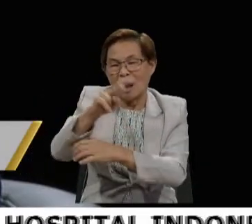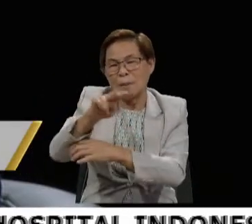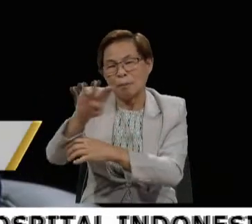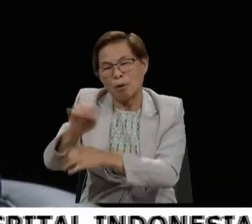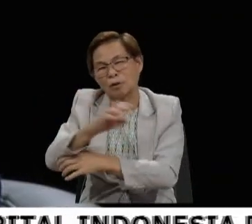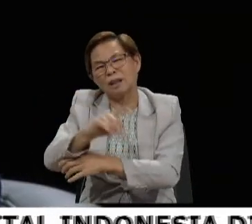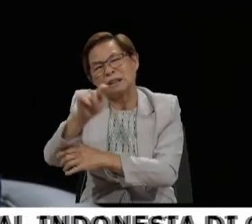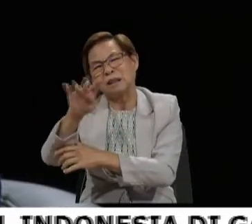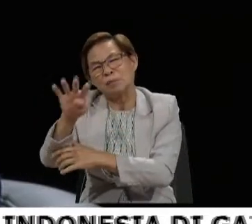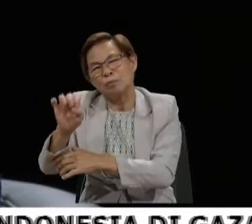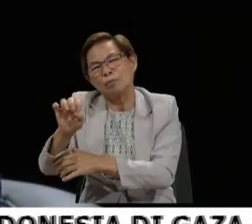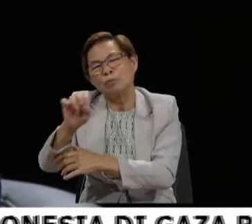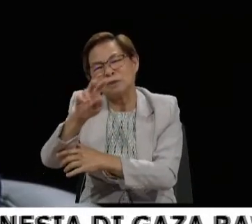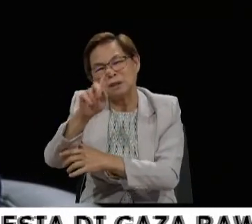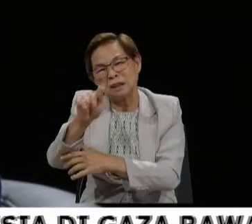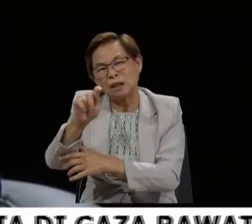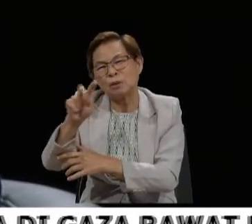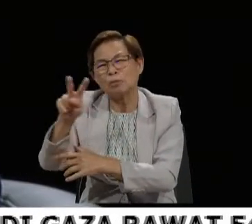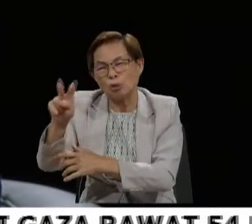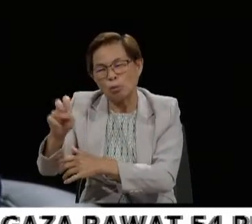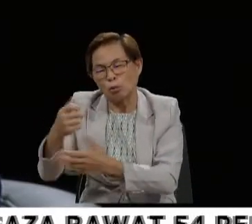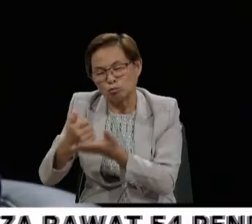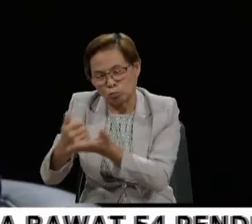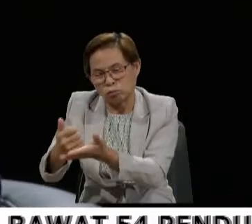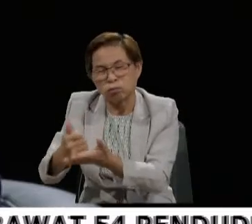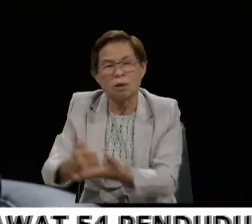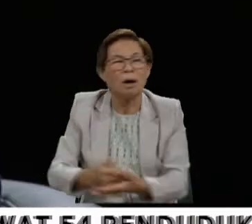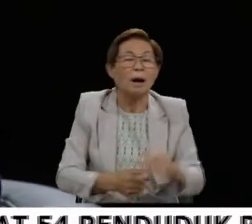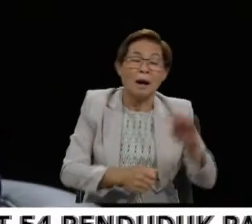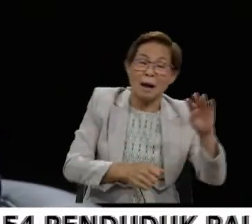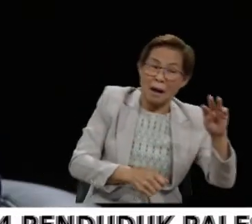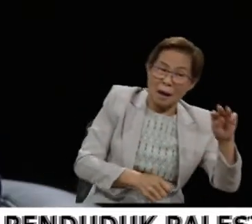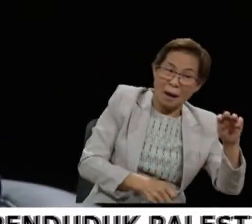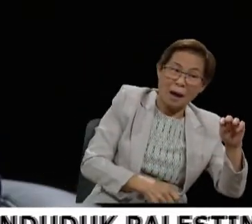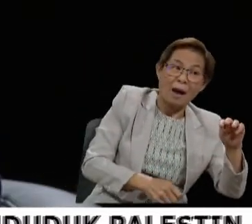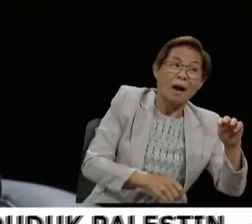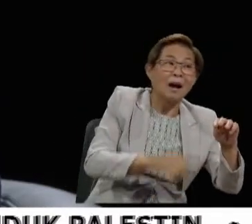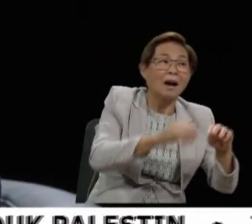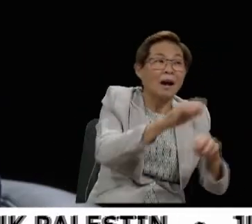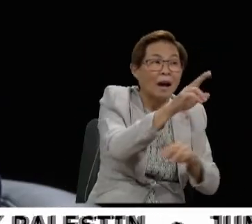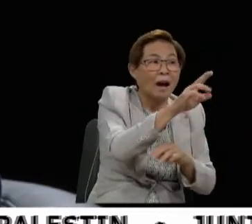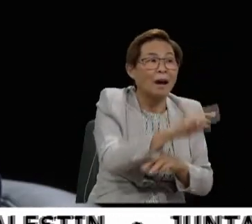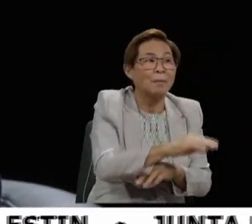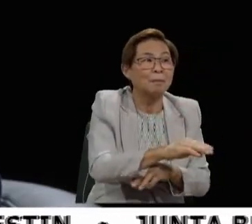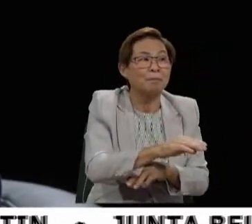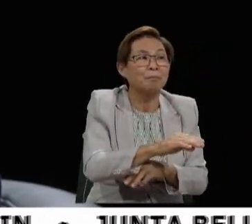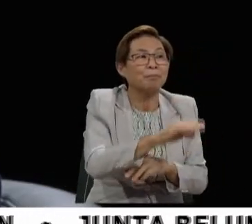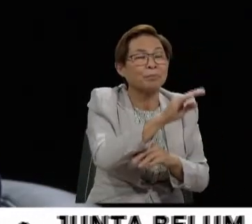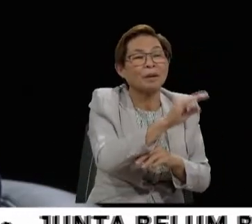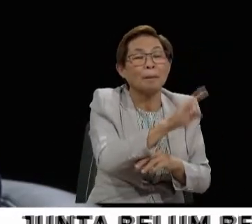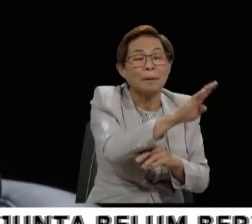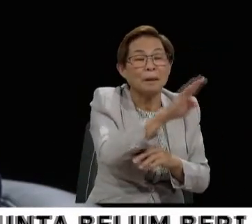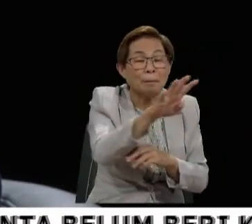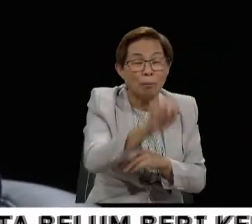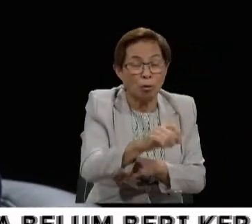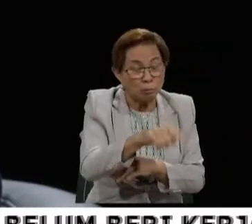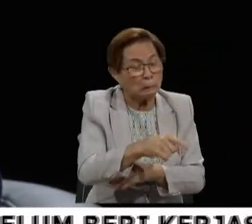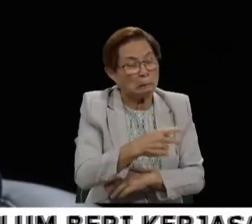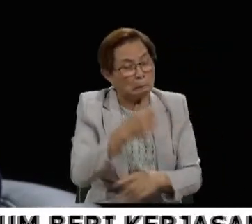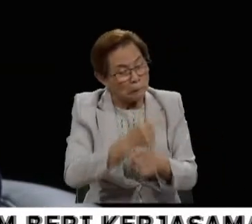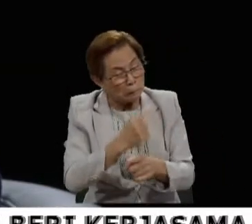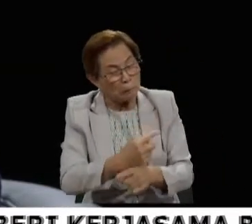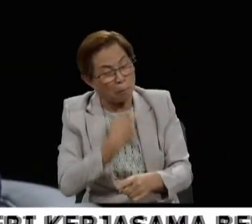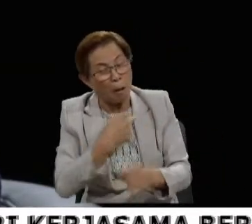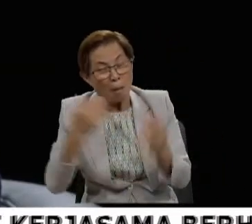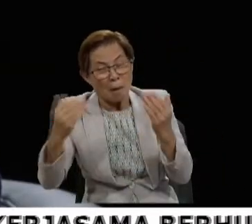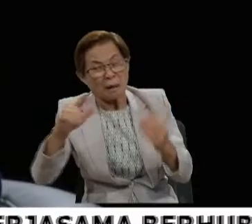dan T20 tetapi golongan B40 ni selalu kita bincangkan kerana mereka memang betul-betul seperti W sebut terkesan ya berbanding dengan